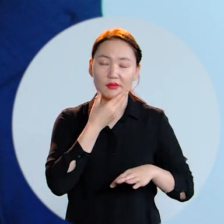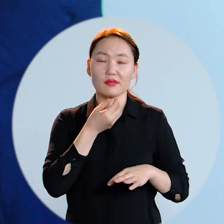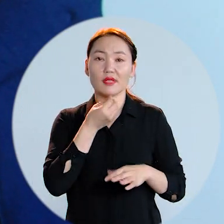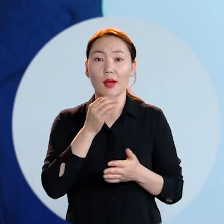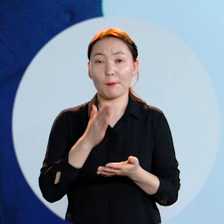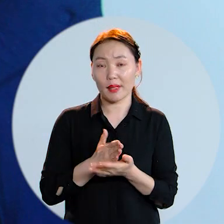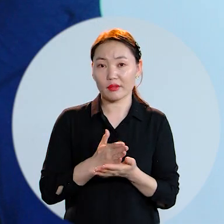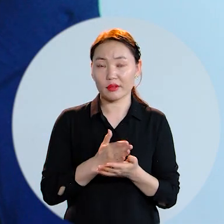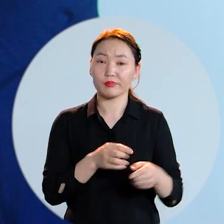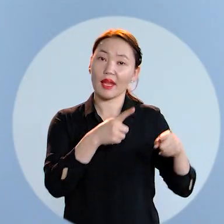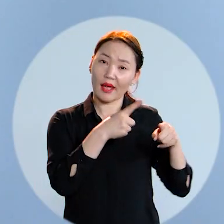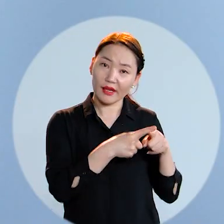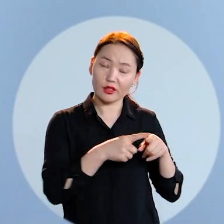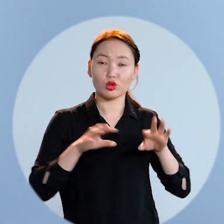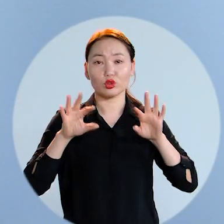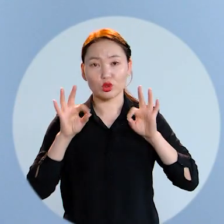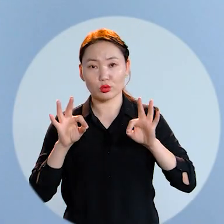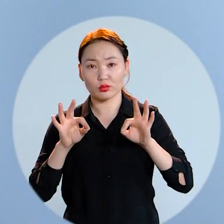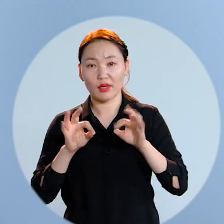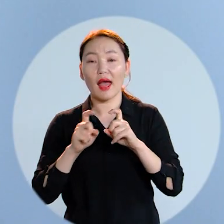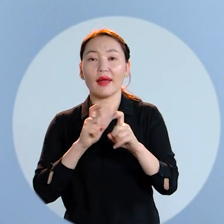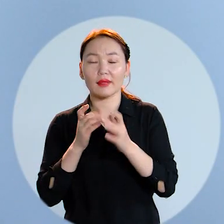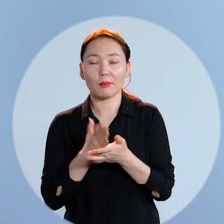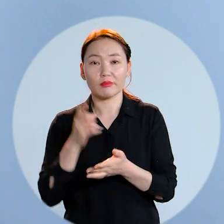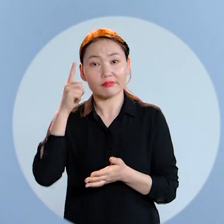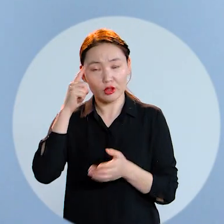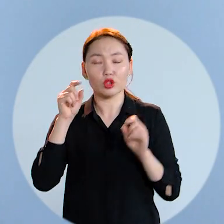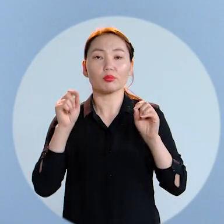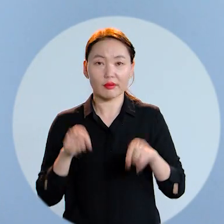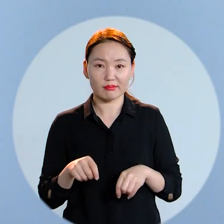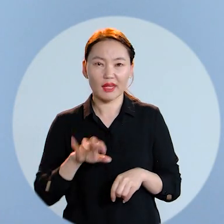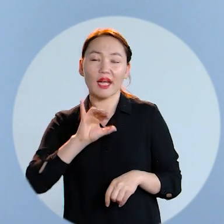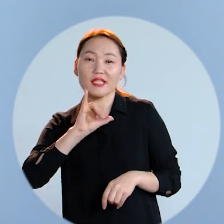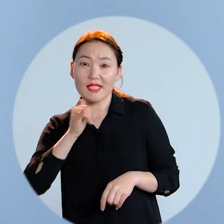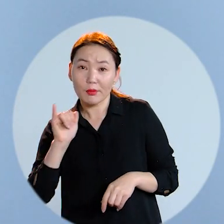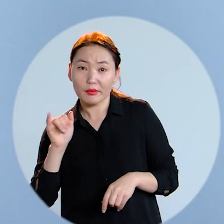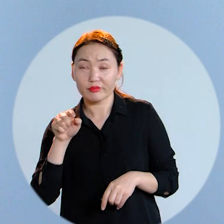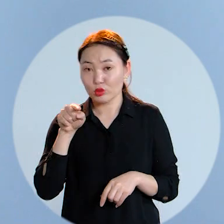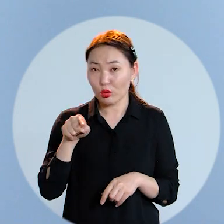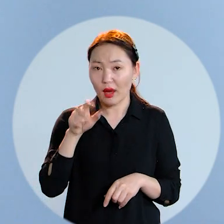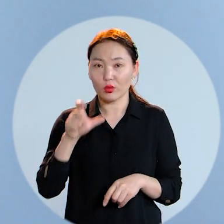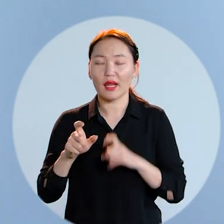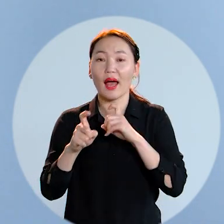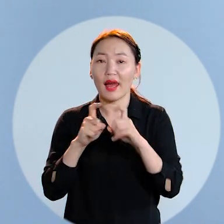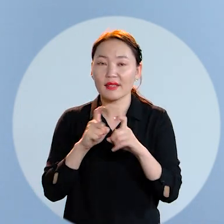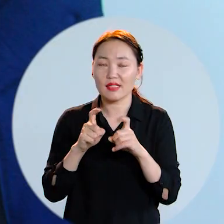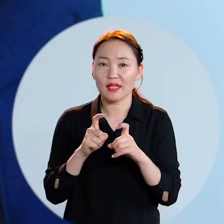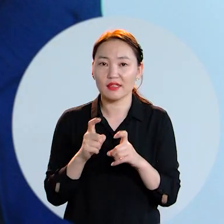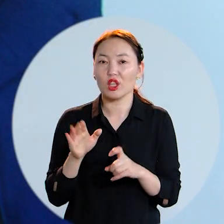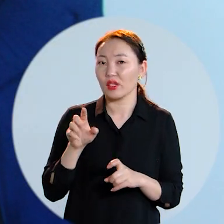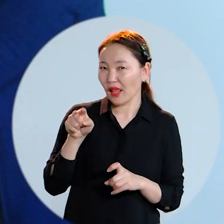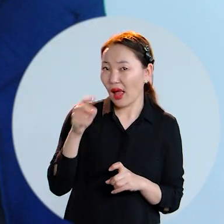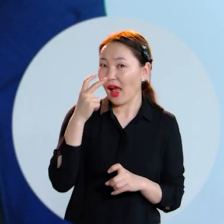байна гэж ойлгож байна. За, зарим тохиолдолд бол нөгөө хүнээс айдастай ч гэдэг юм уу, таны үнэт зүйлийг үл